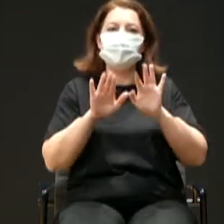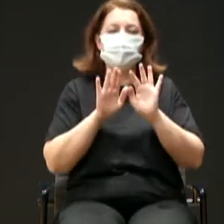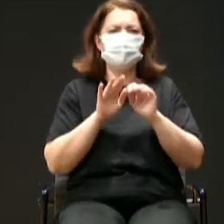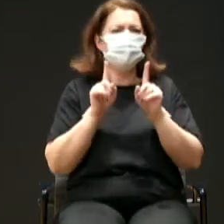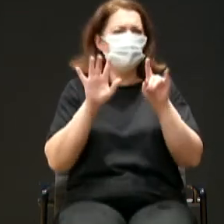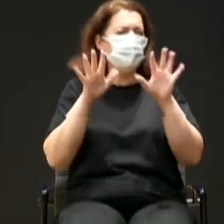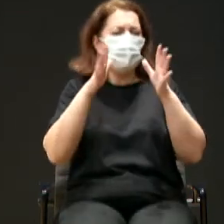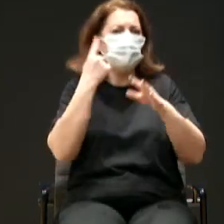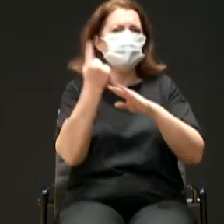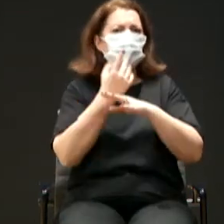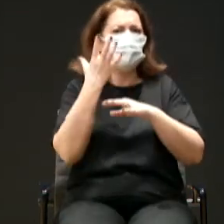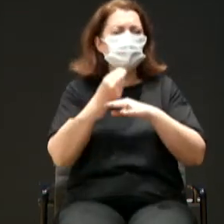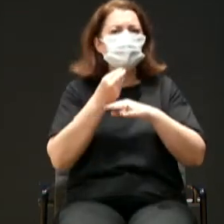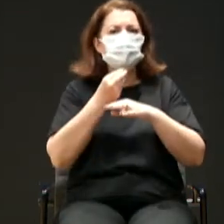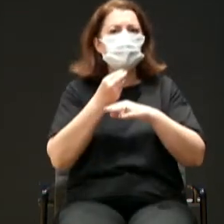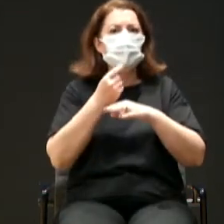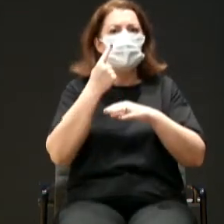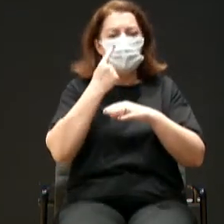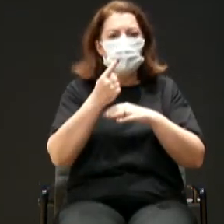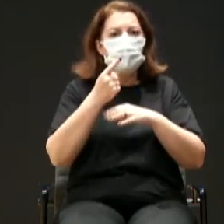İlginç şeyler oluyor. Zamanın Adalet Bakanı